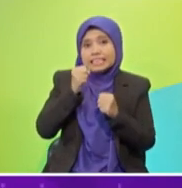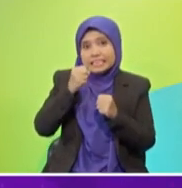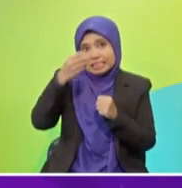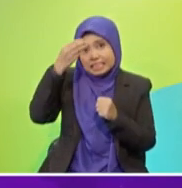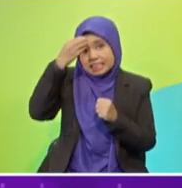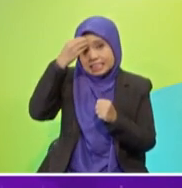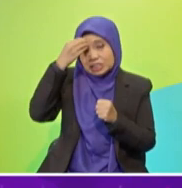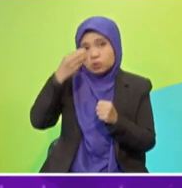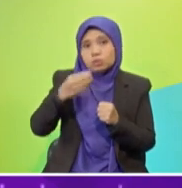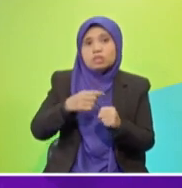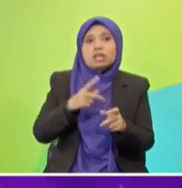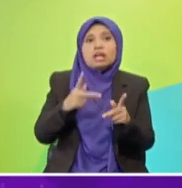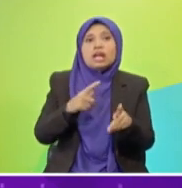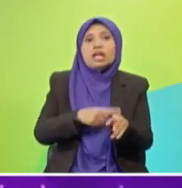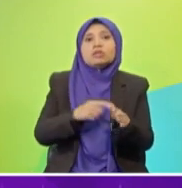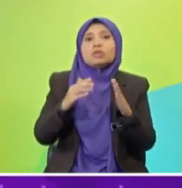Nisa